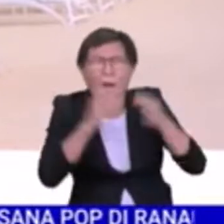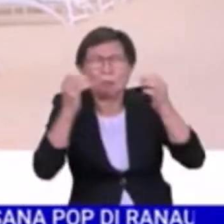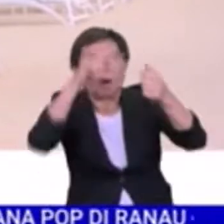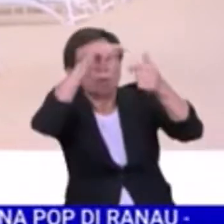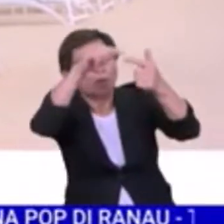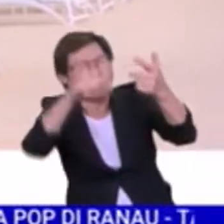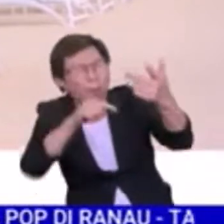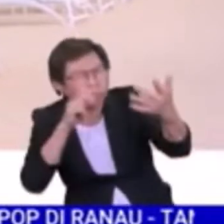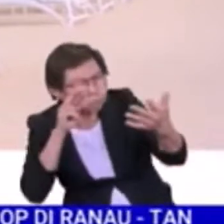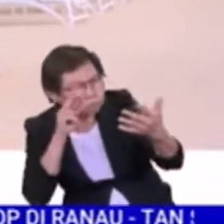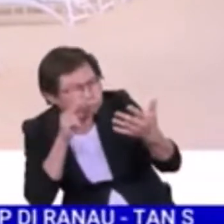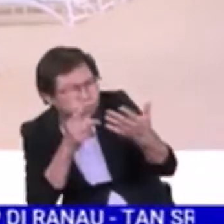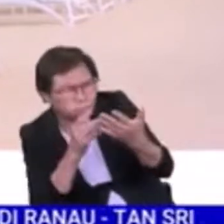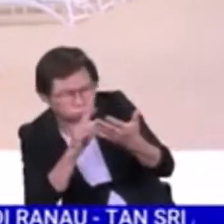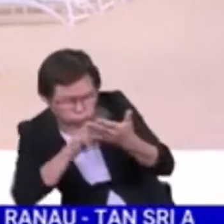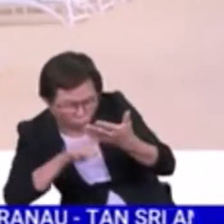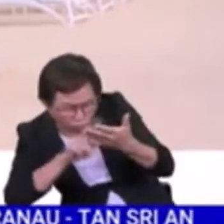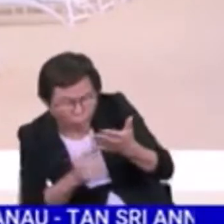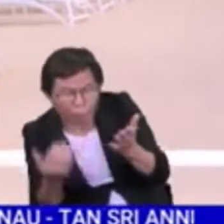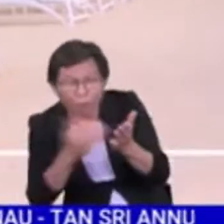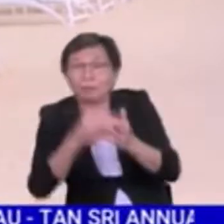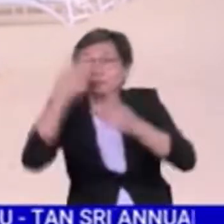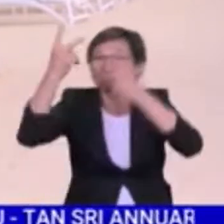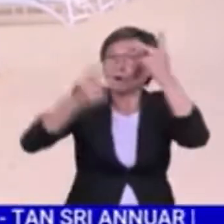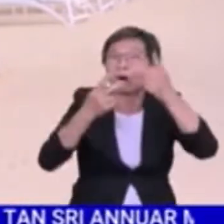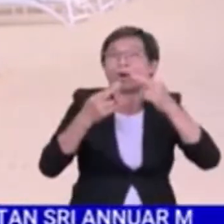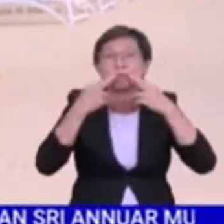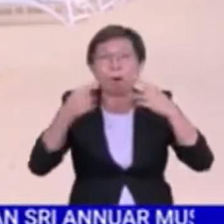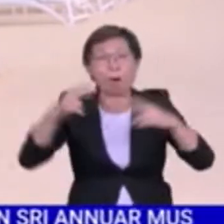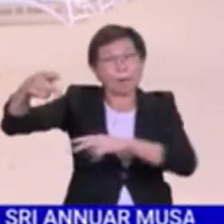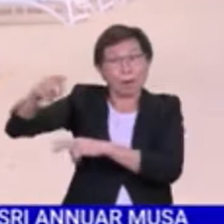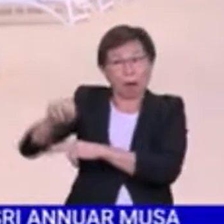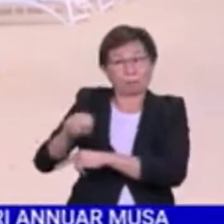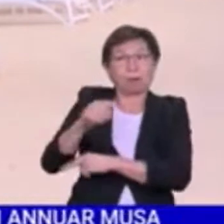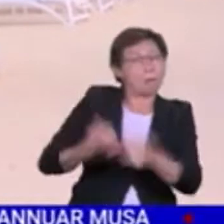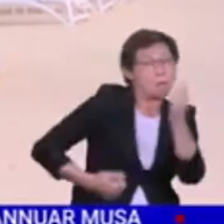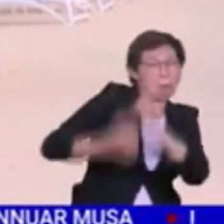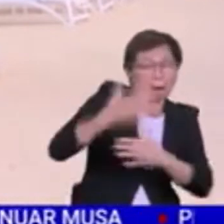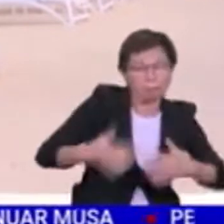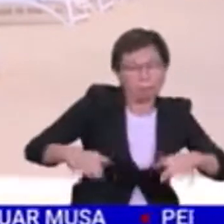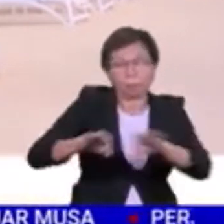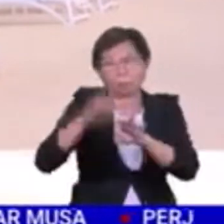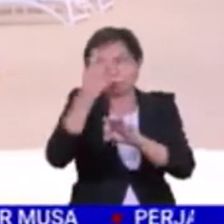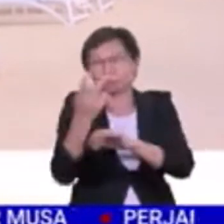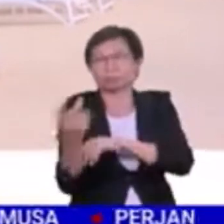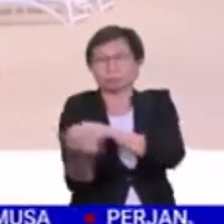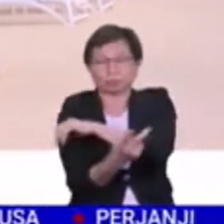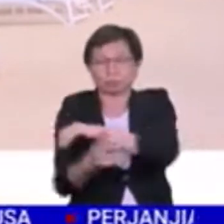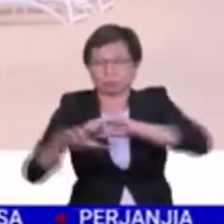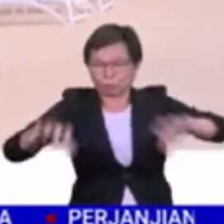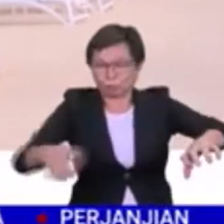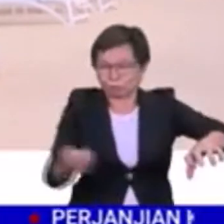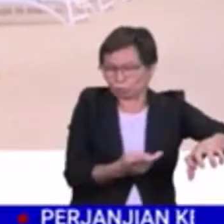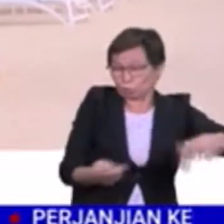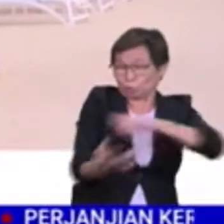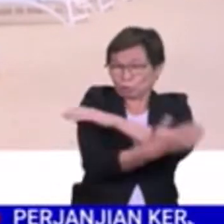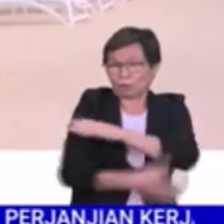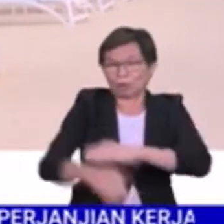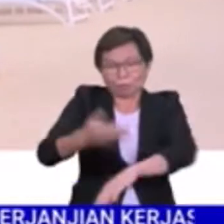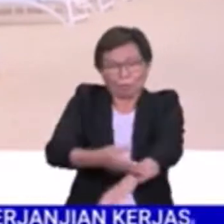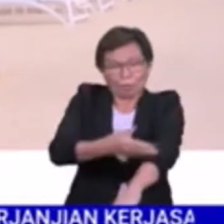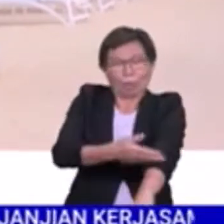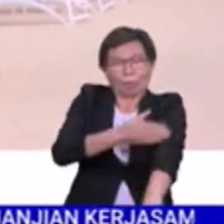dilihat semula. Malah dengan lawatan rasmi Perdana Menteri, ia amat penting untuk kedua-dua negara dalam usaha memulihkan